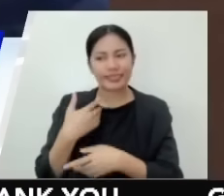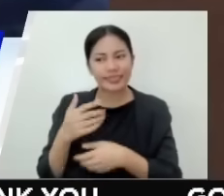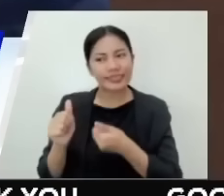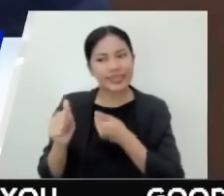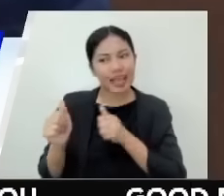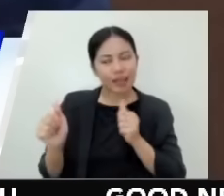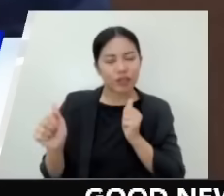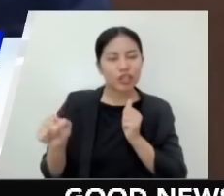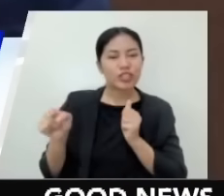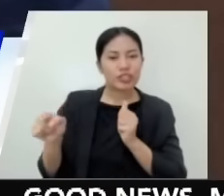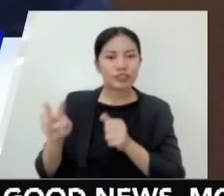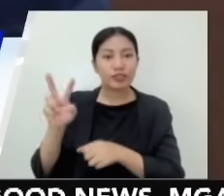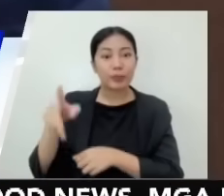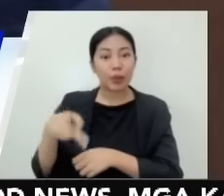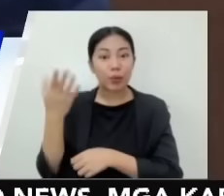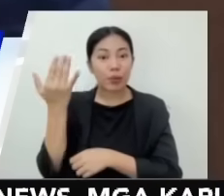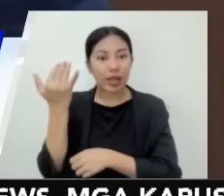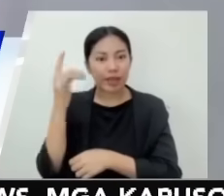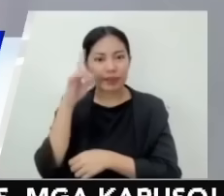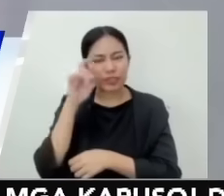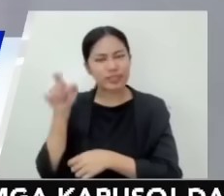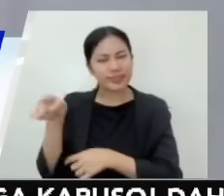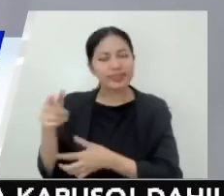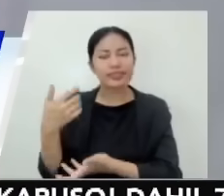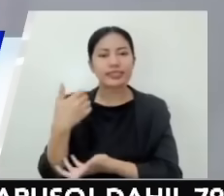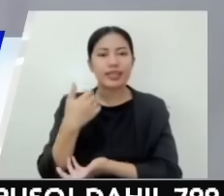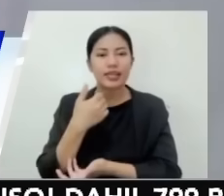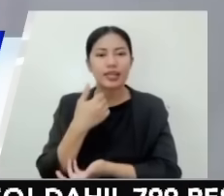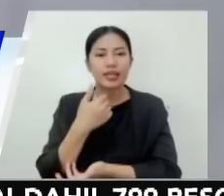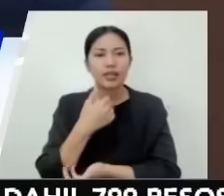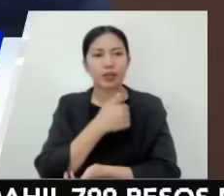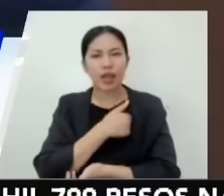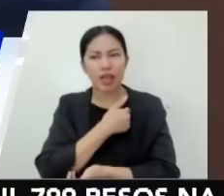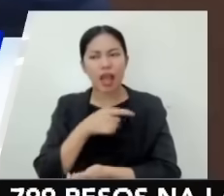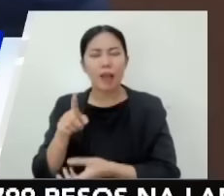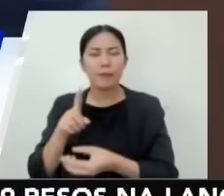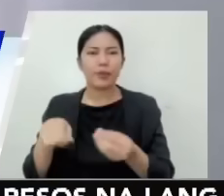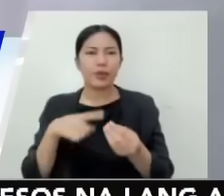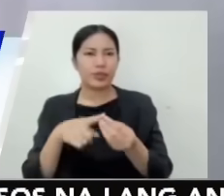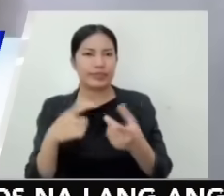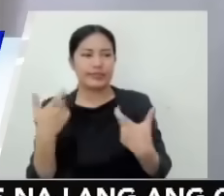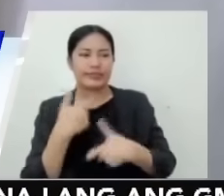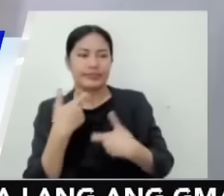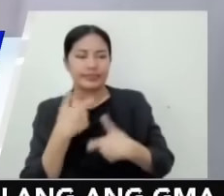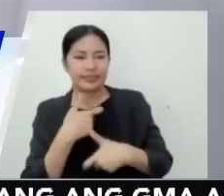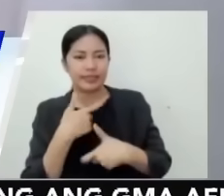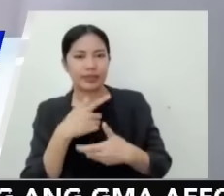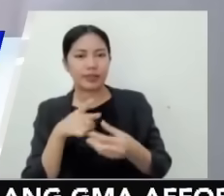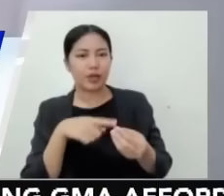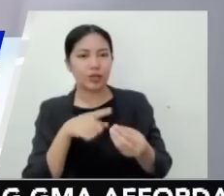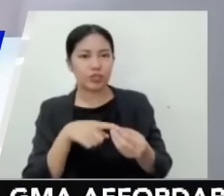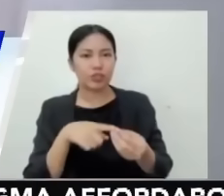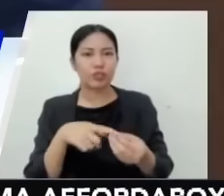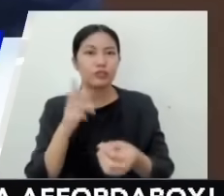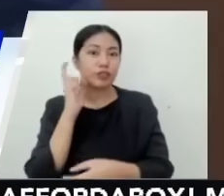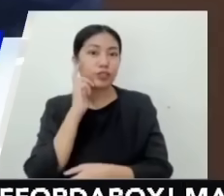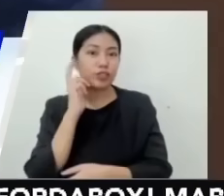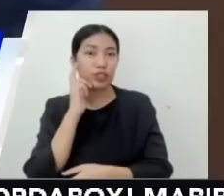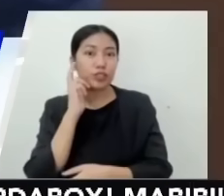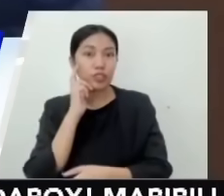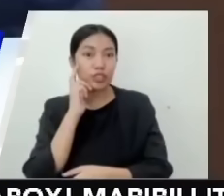kanyang disgusto matapos ang pagtawa ng Vice sa pagtawag ng amang si dating Pangulong Rodrigo Duterte sa Pangulo